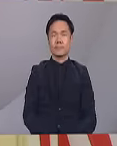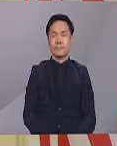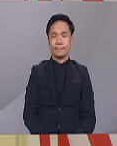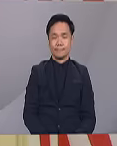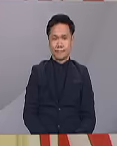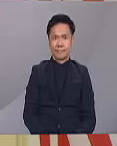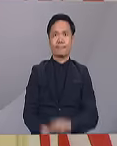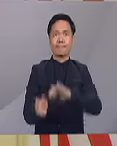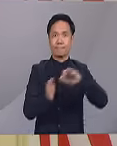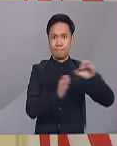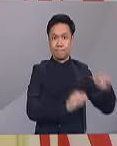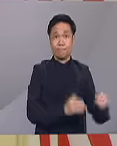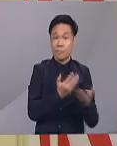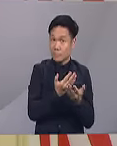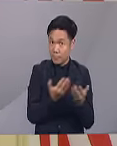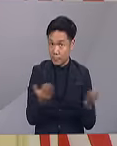Tuan-tuan dan puan-puan,